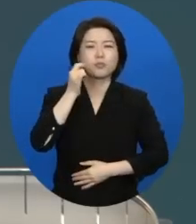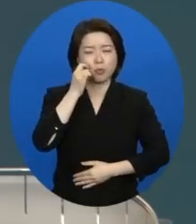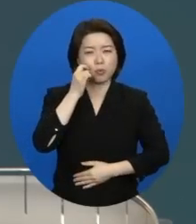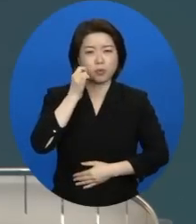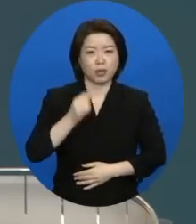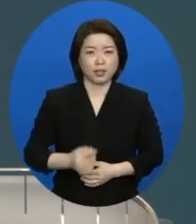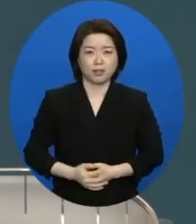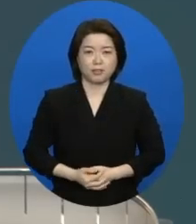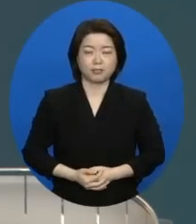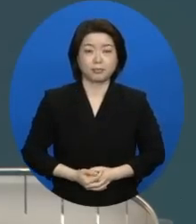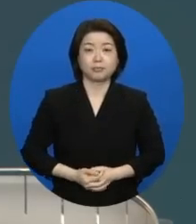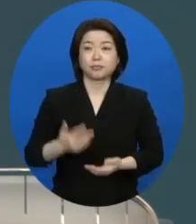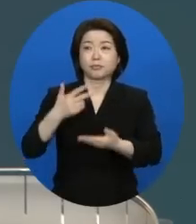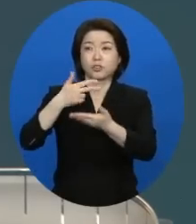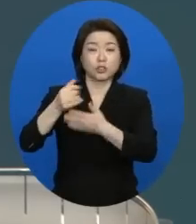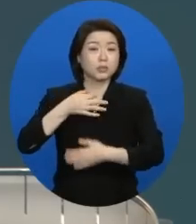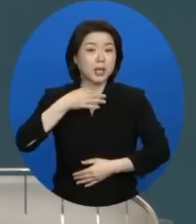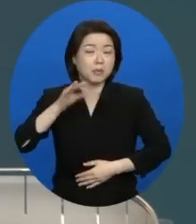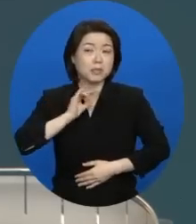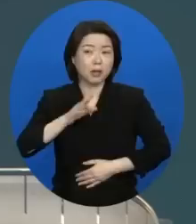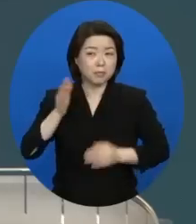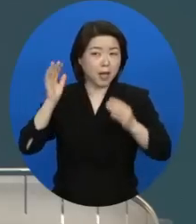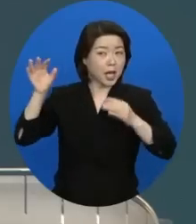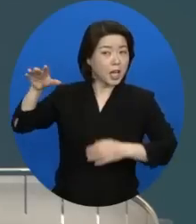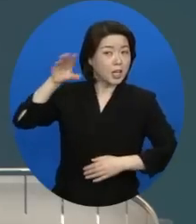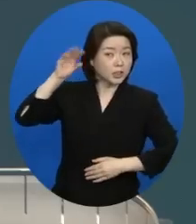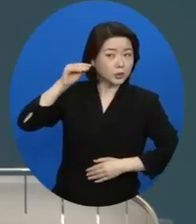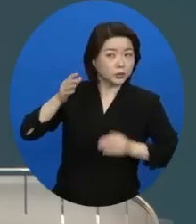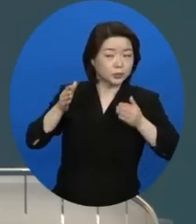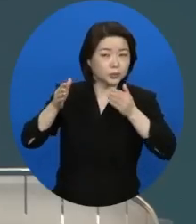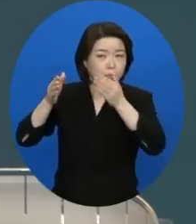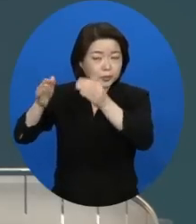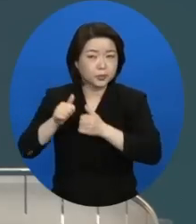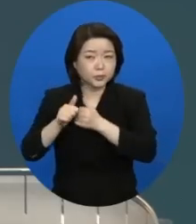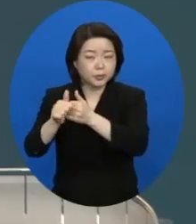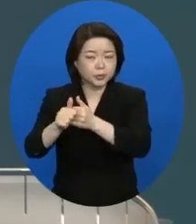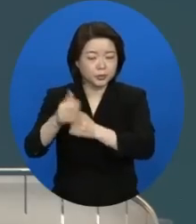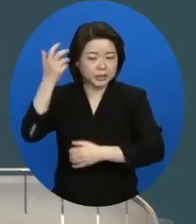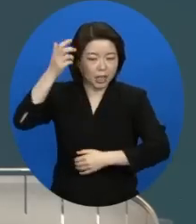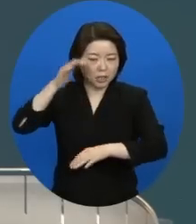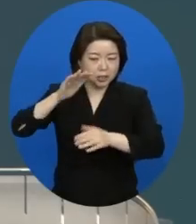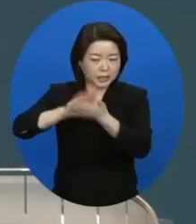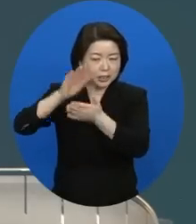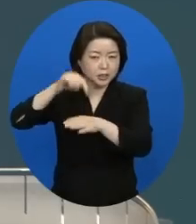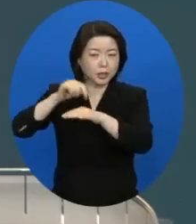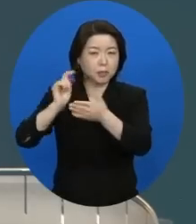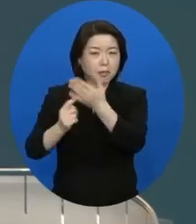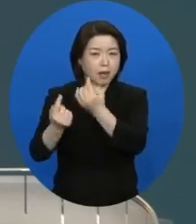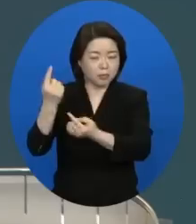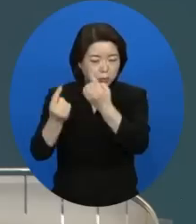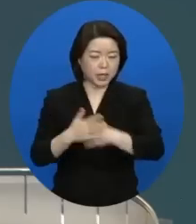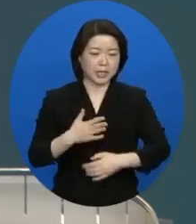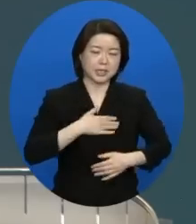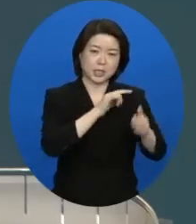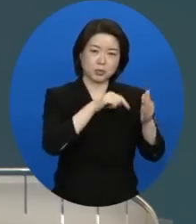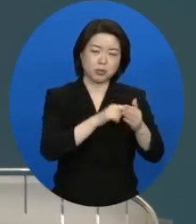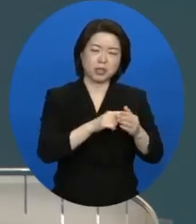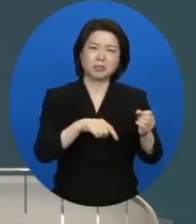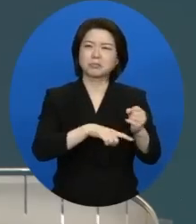됩니다. 주의 음성만을 듣고 따르려는 영적 열망 대신 제 안에 의미 없는